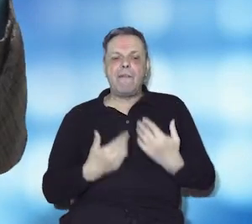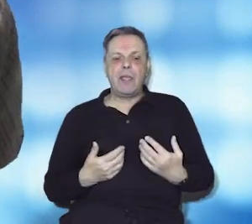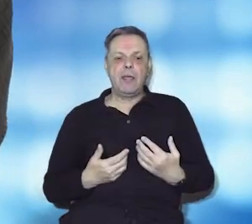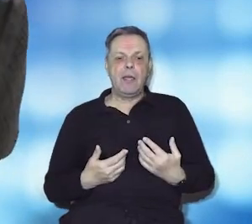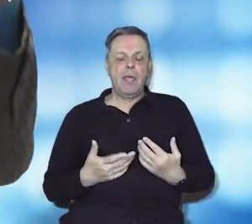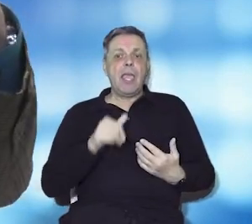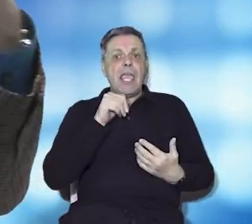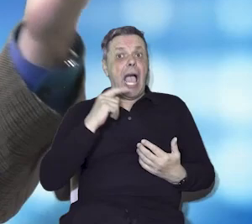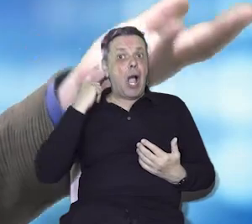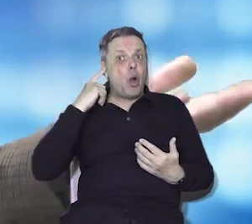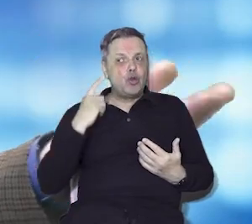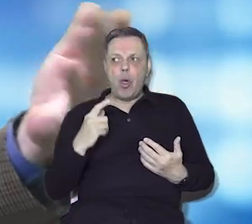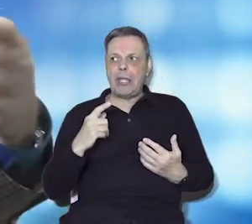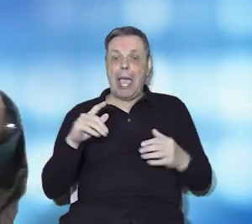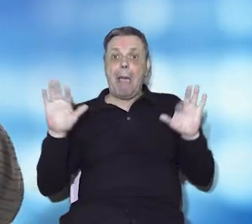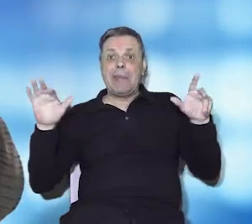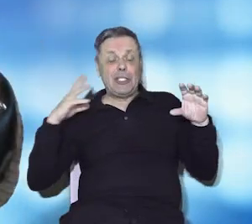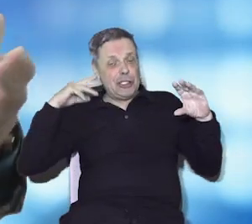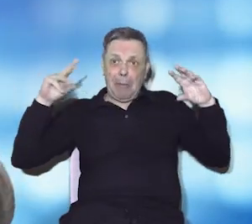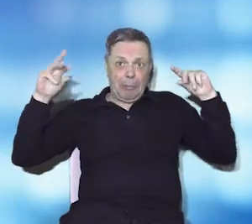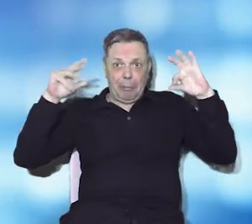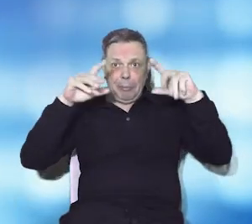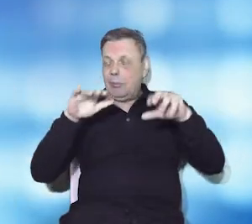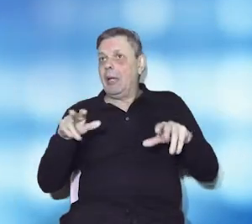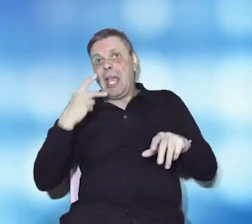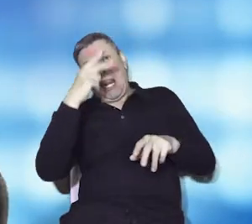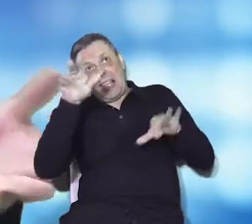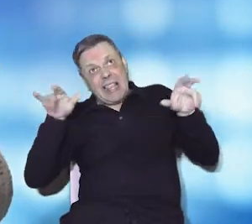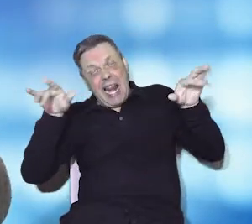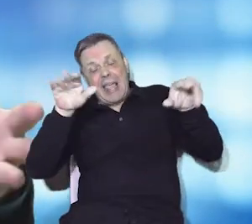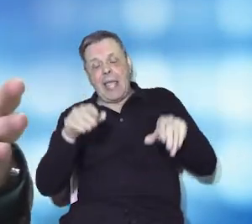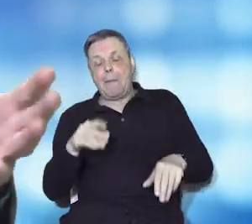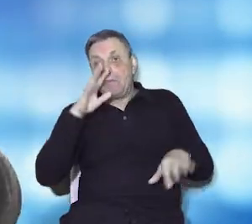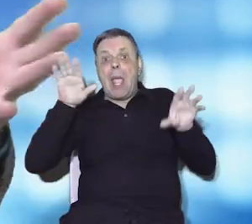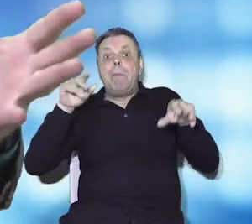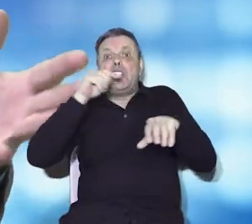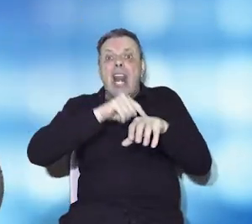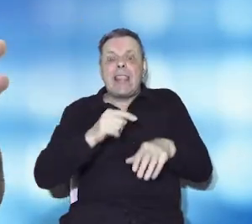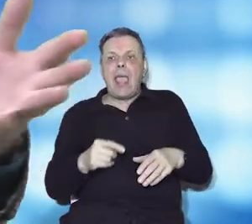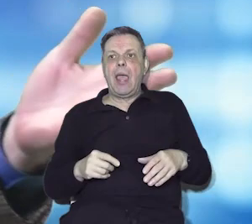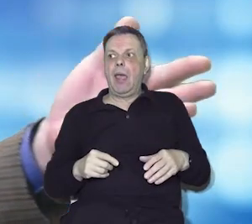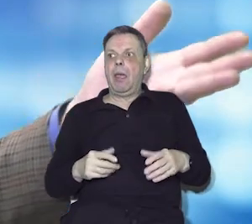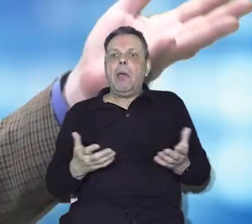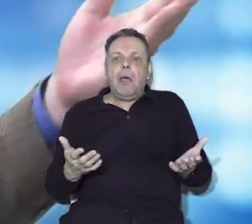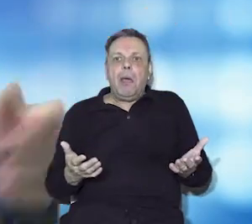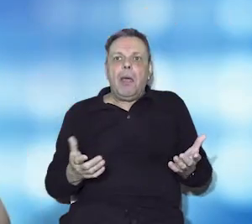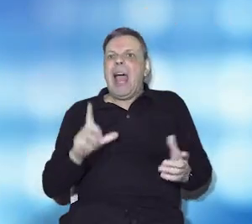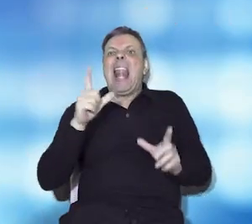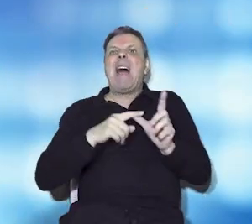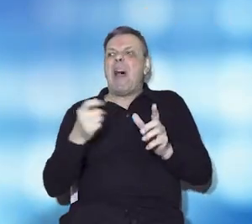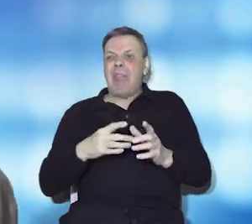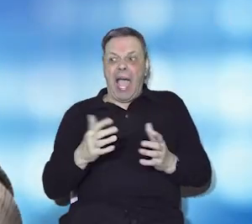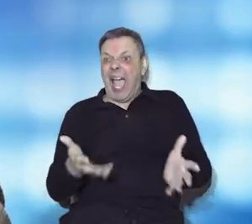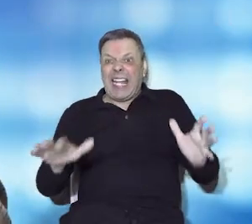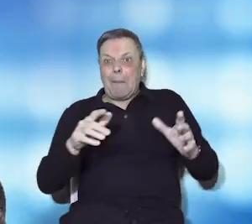ako čujete neke ptičice da vam lete ili ne znam da pčelice dolaze blizu lavande, grma lavande koje ste posadili, eto tako